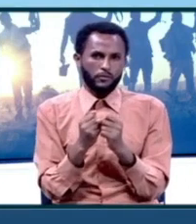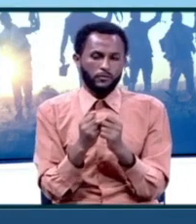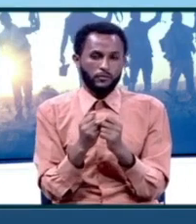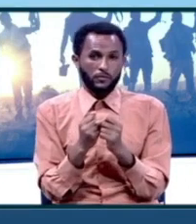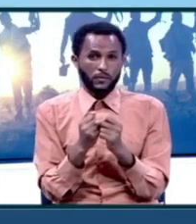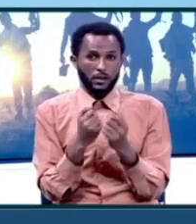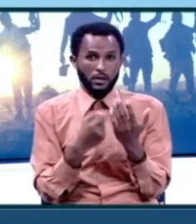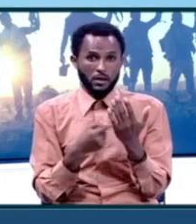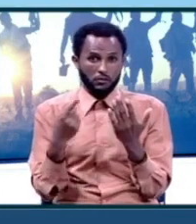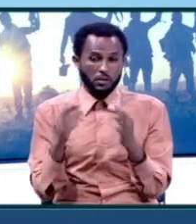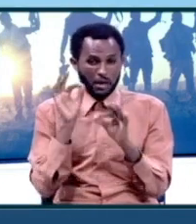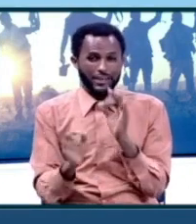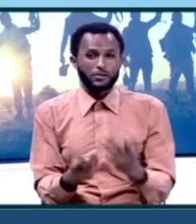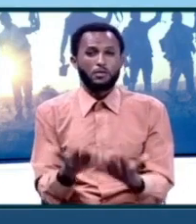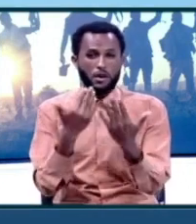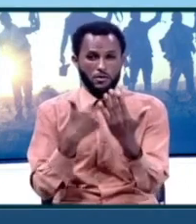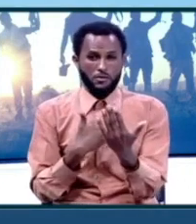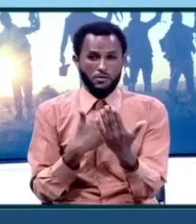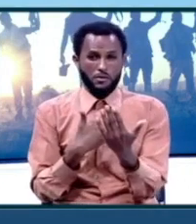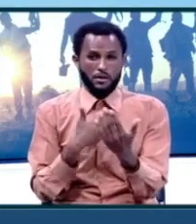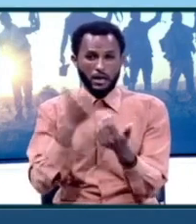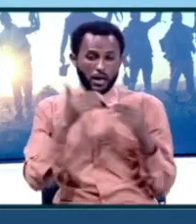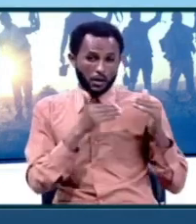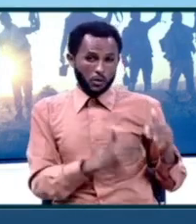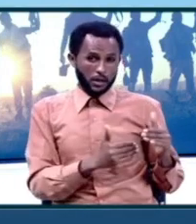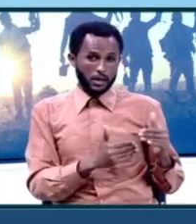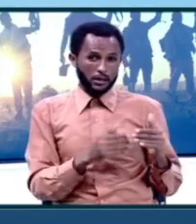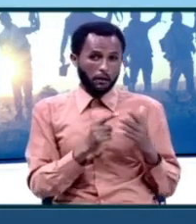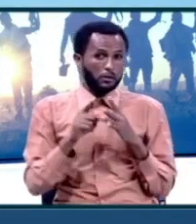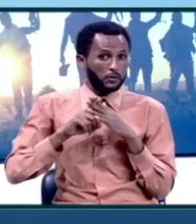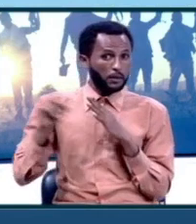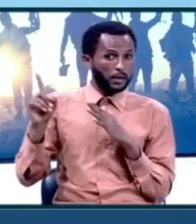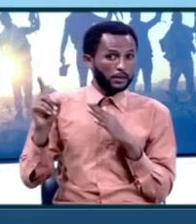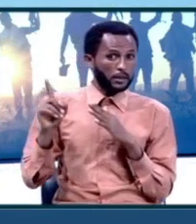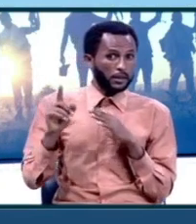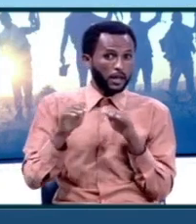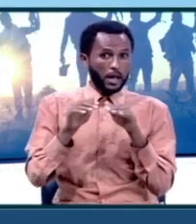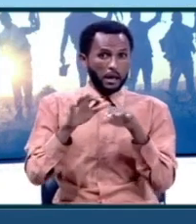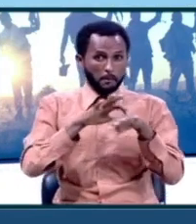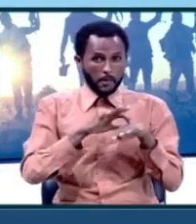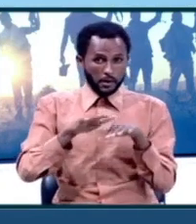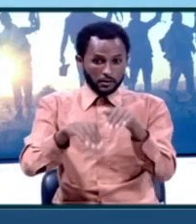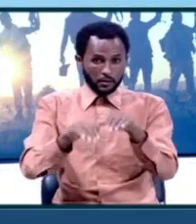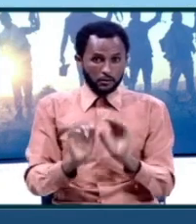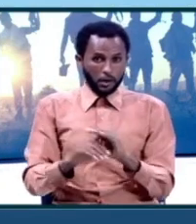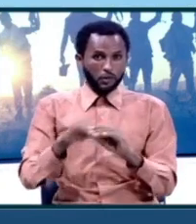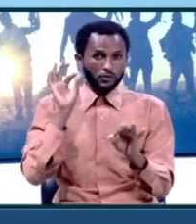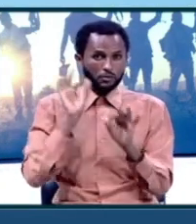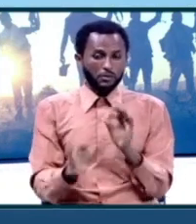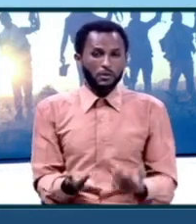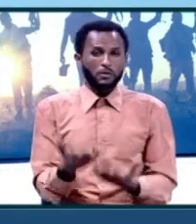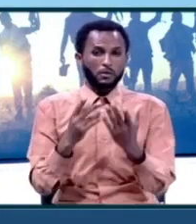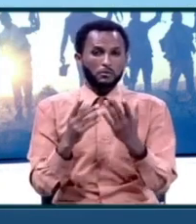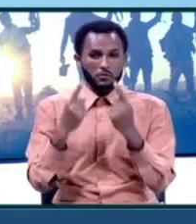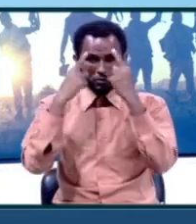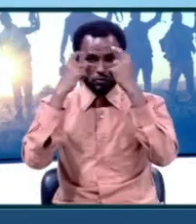ይሃውዎን ኣቃፂሎምዎ እዮም ህዝ እውን እንደሚል ካብኣቶም ለምለጠ ኣብ መሬት ትቀበረ እውን ያው ኣውፅኦም የቃፅልዎ እዮም ዘለውና